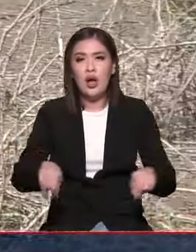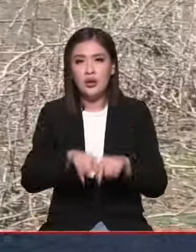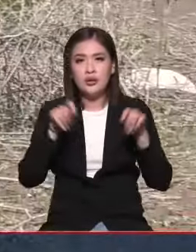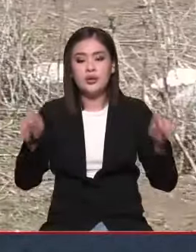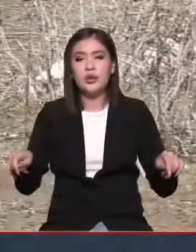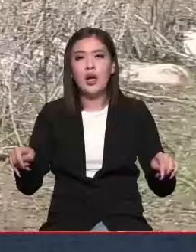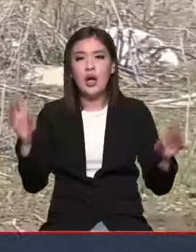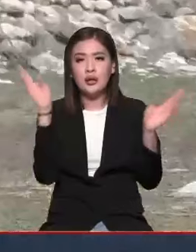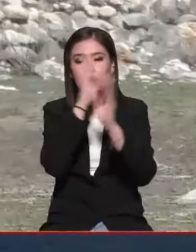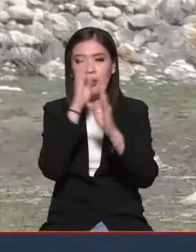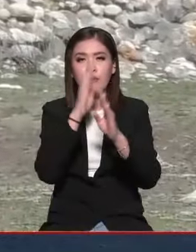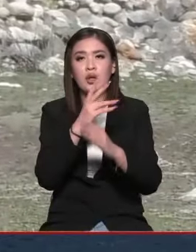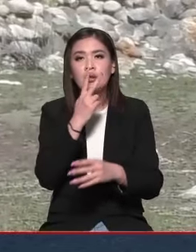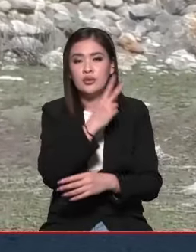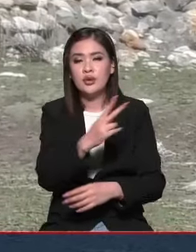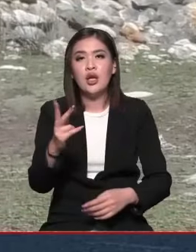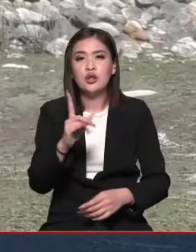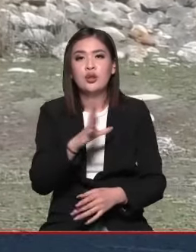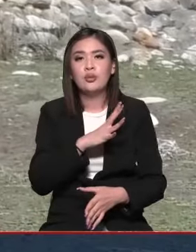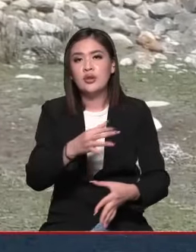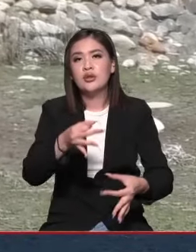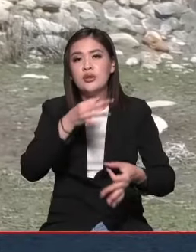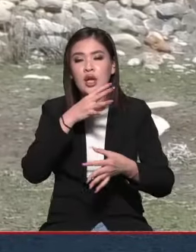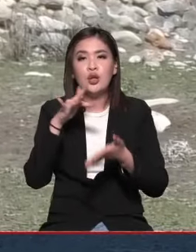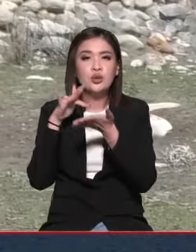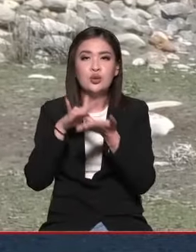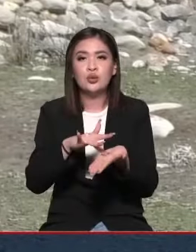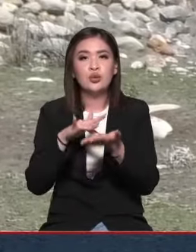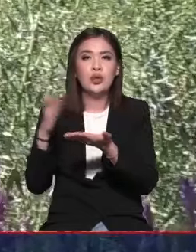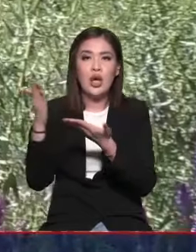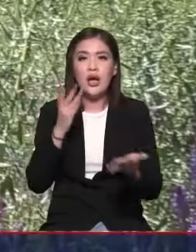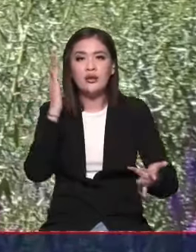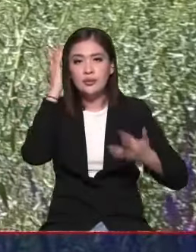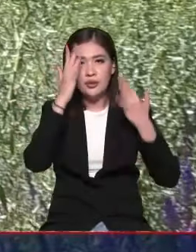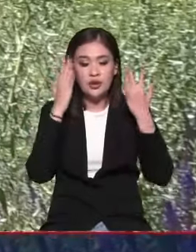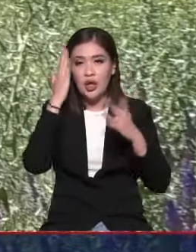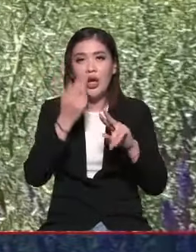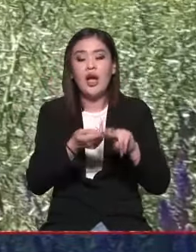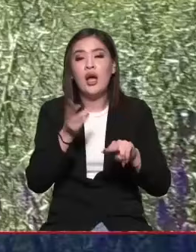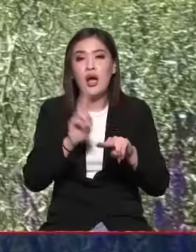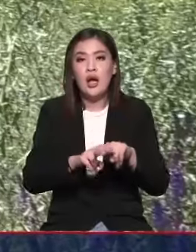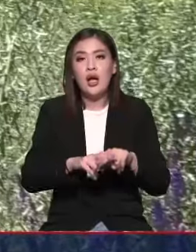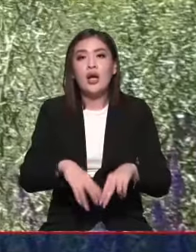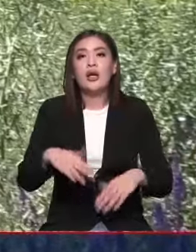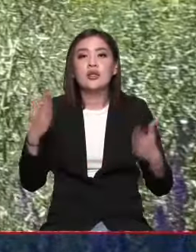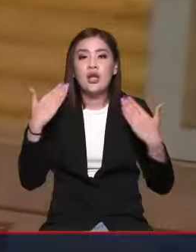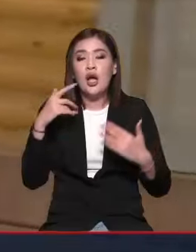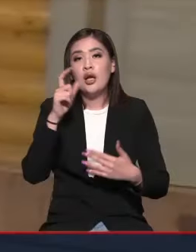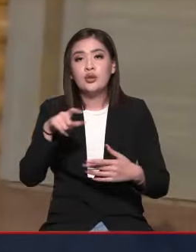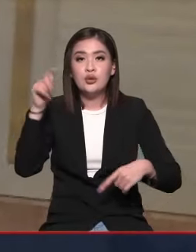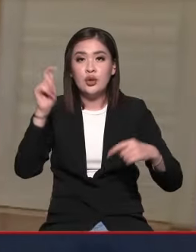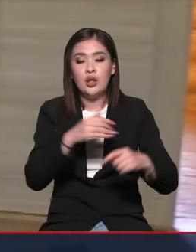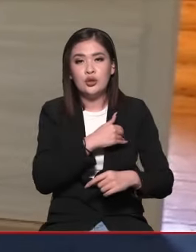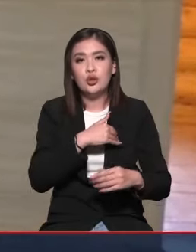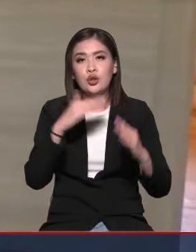Тұмса табиғаты мен талайды тамсандырған қапал өңіріне туристерді тартуды армандайды. Қазір келімді кетімді демалушылар үшін бөренеден үй